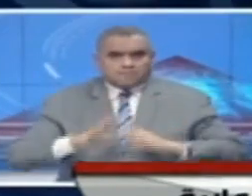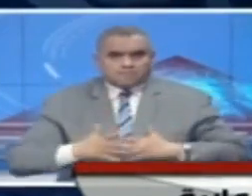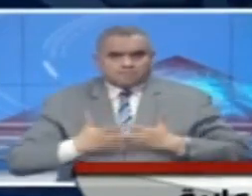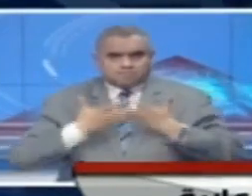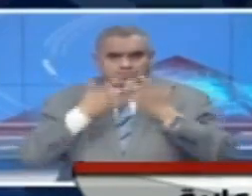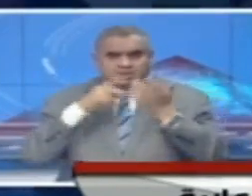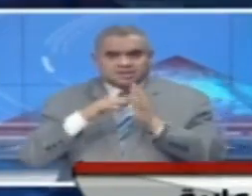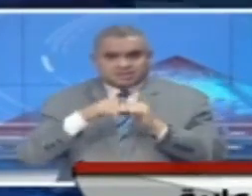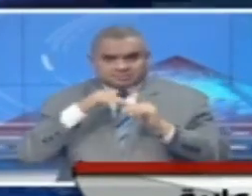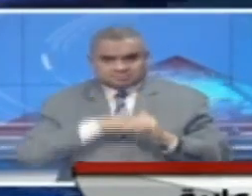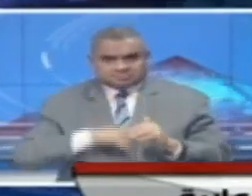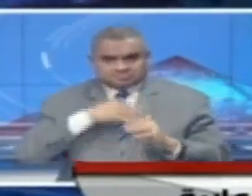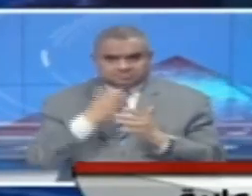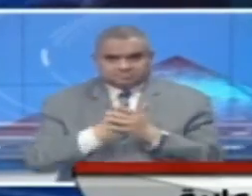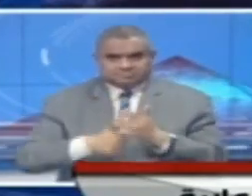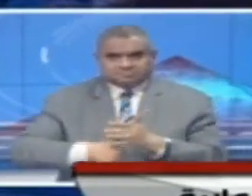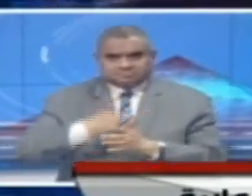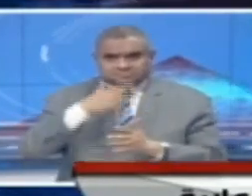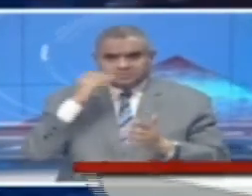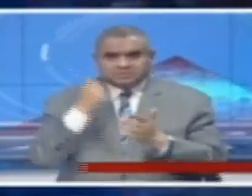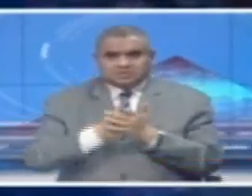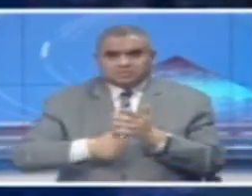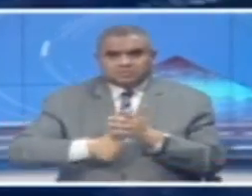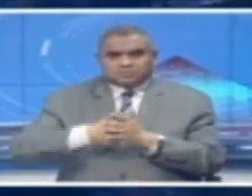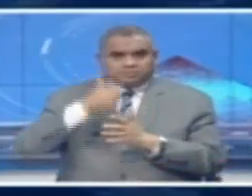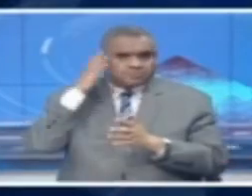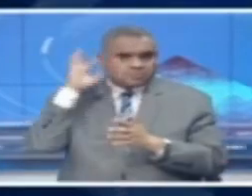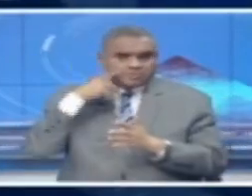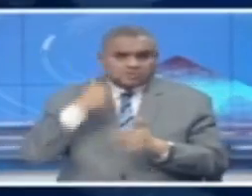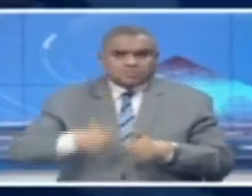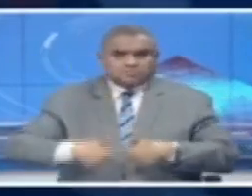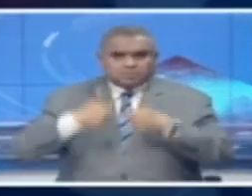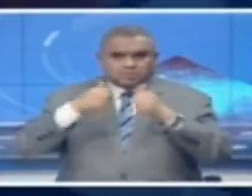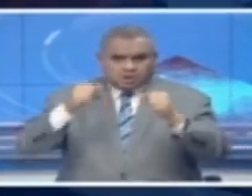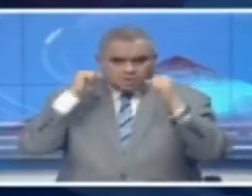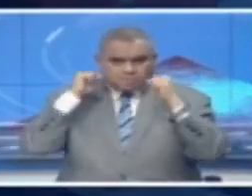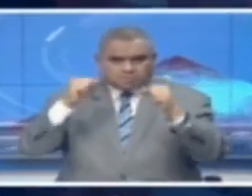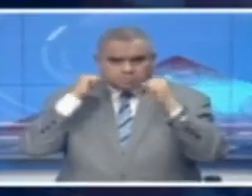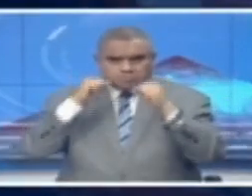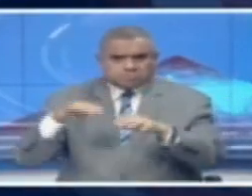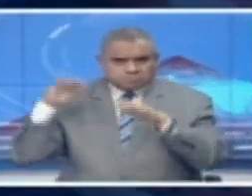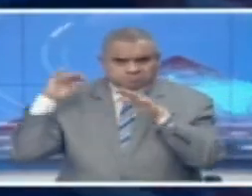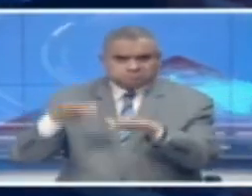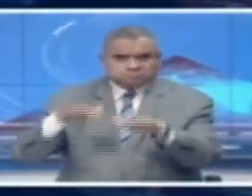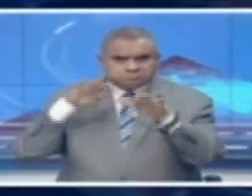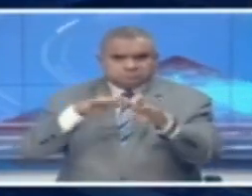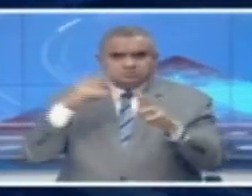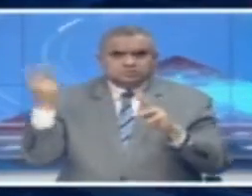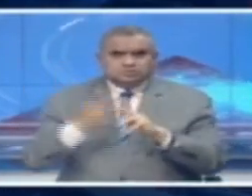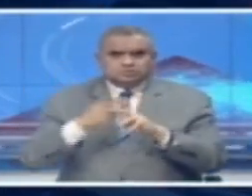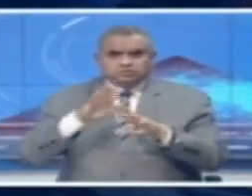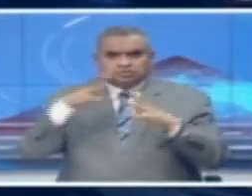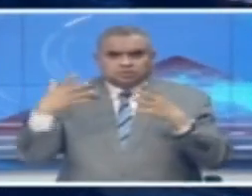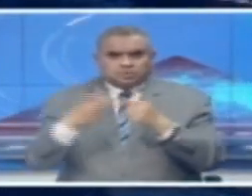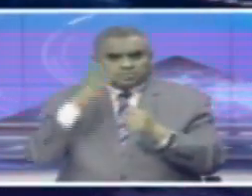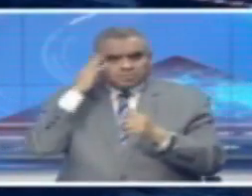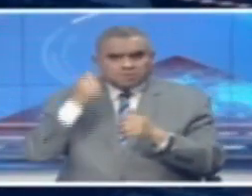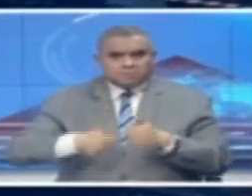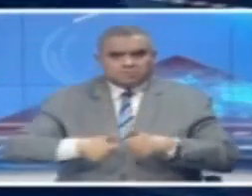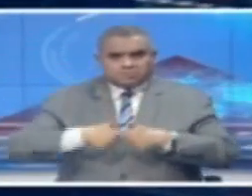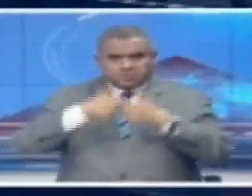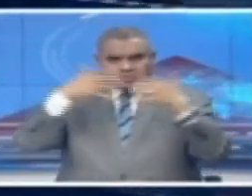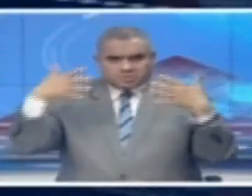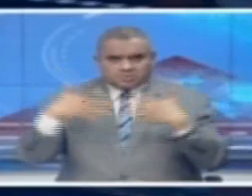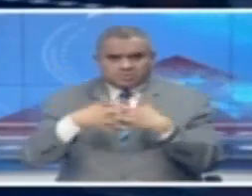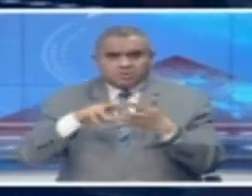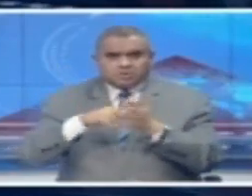أو سخط أو امتعاض، بل كانت أرقى صيحات التعبير عن أقوى الثوابت المصرية وأشدها رسوخا وأكثرها